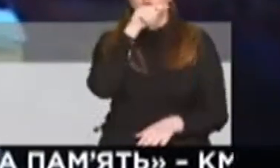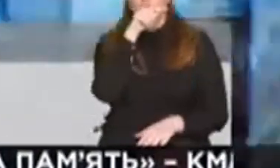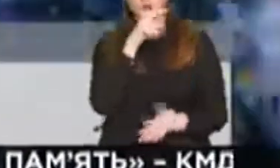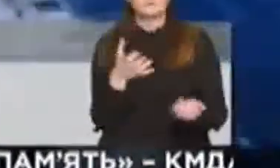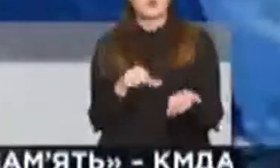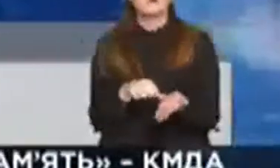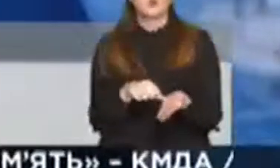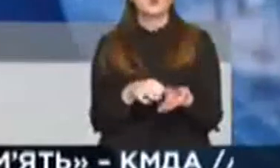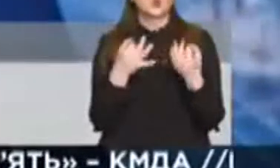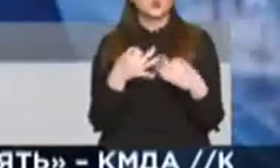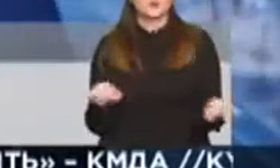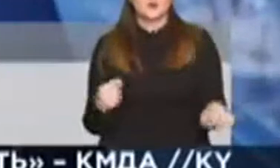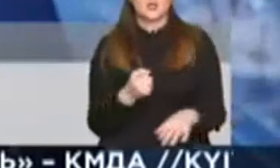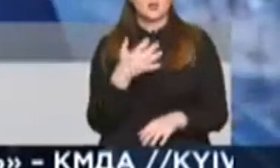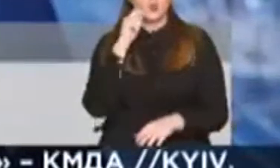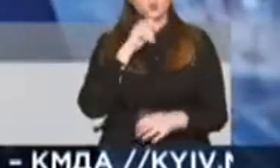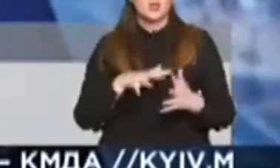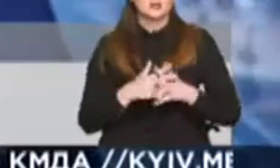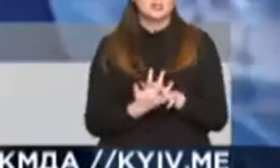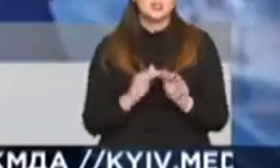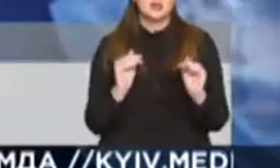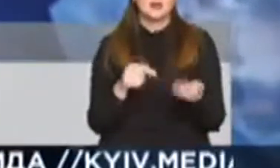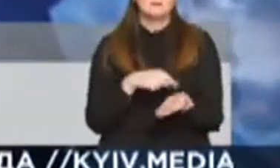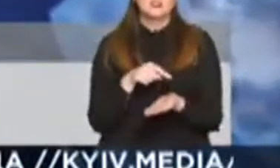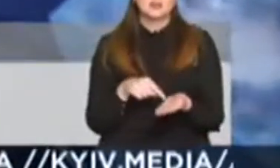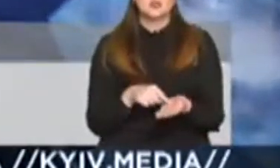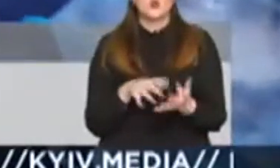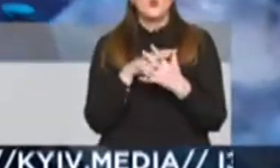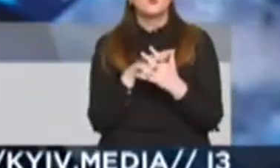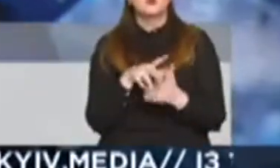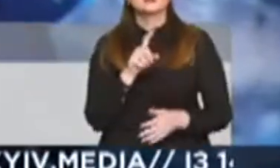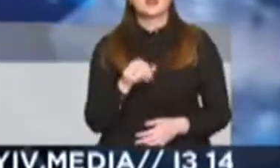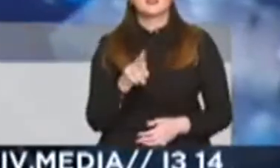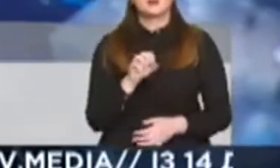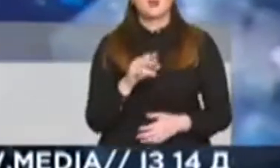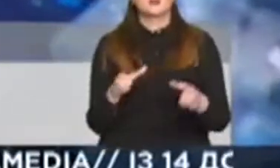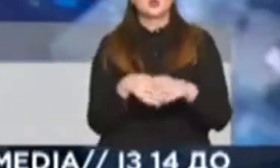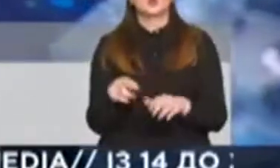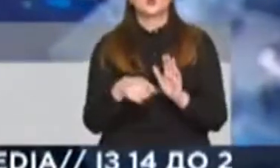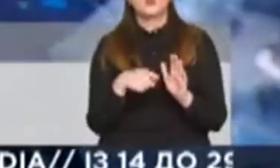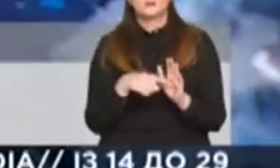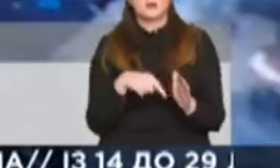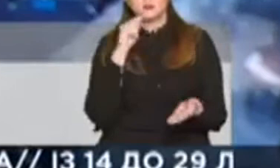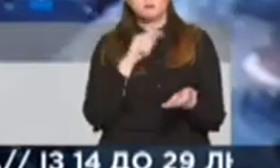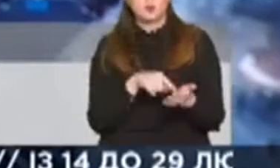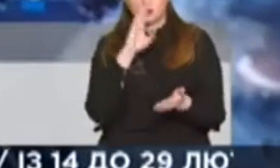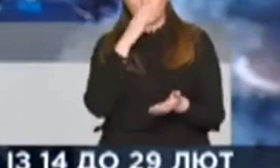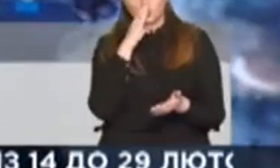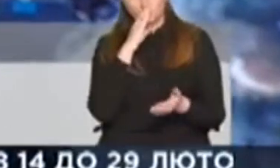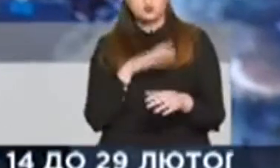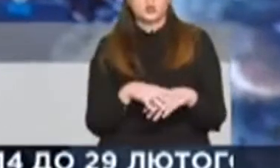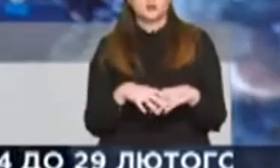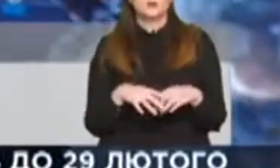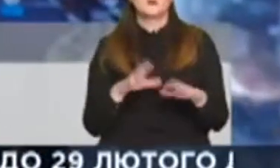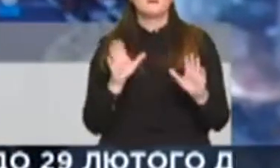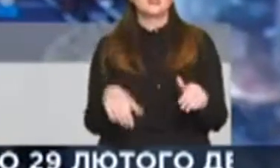брав участь у звільненні кількох українських сіл та містечок. Однак у бою за Дебальцеве батальйон «Донбас» потрапив у ворожу засідку. Чому